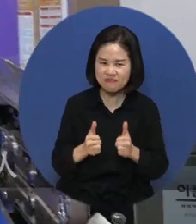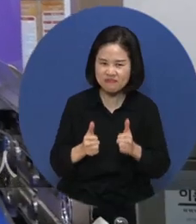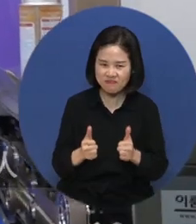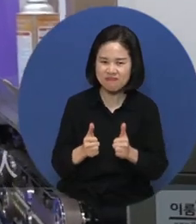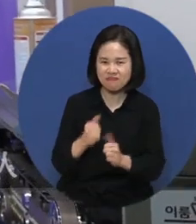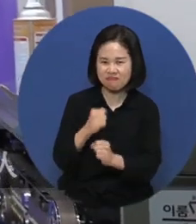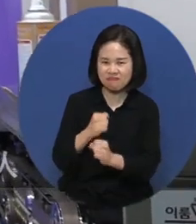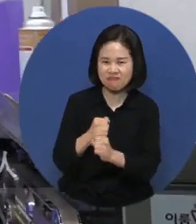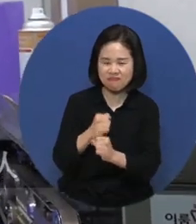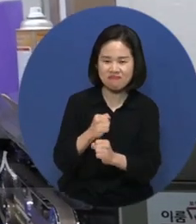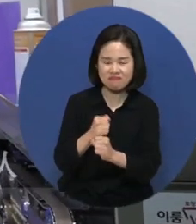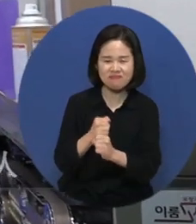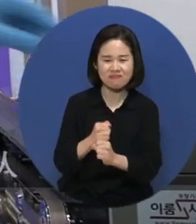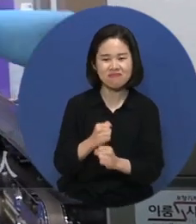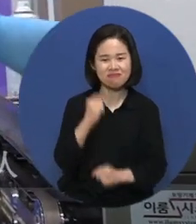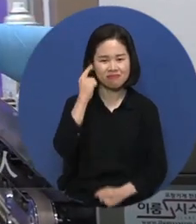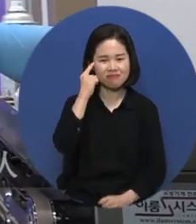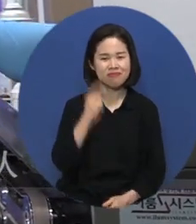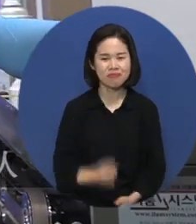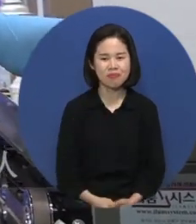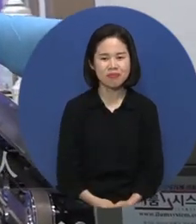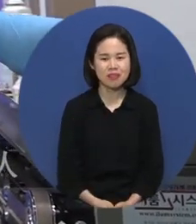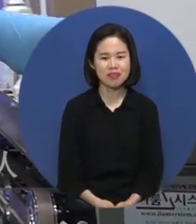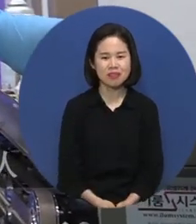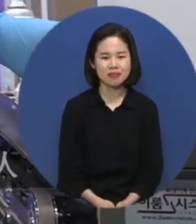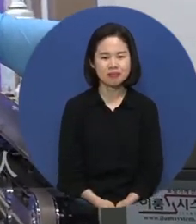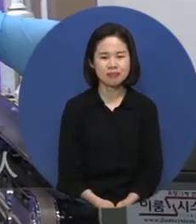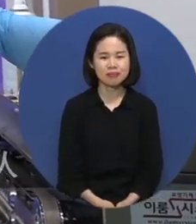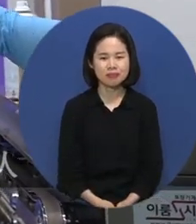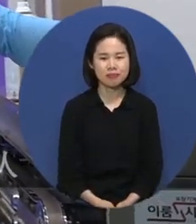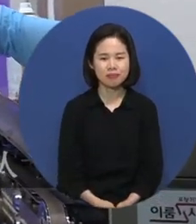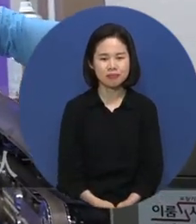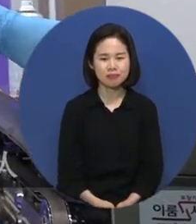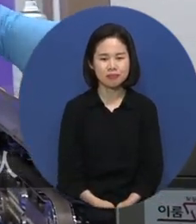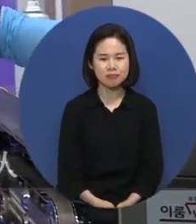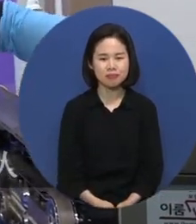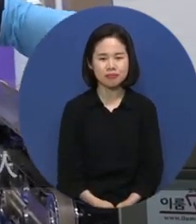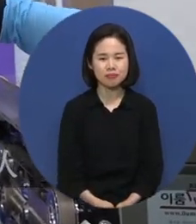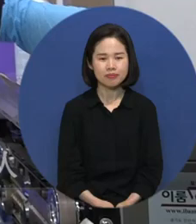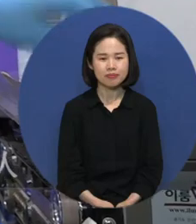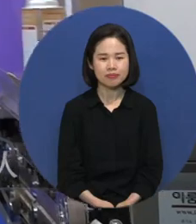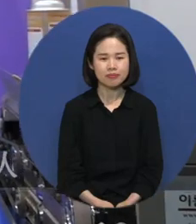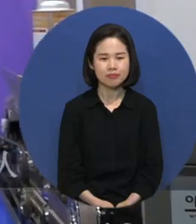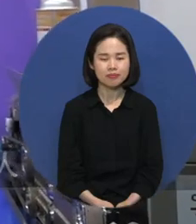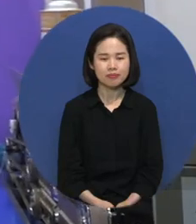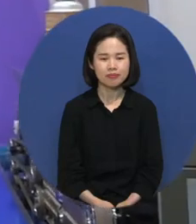생각하면서 열심히 작업해야 된다는 생각 들었어요. 저희는 좀 네.